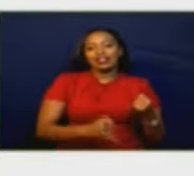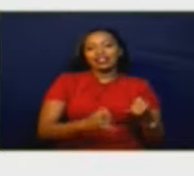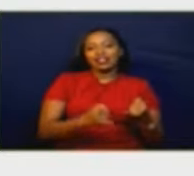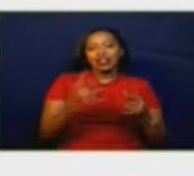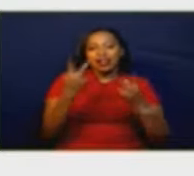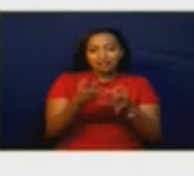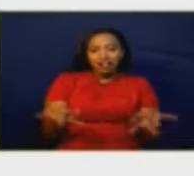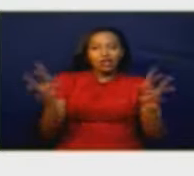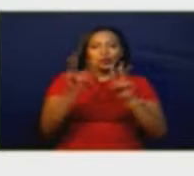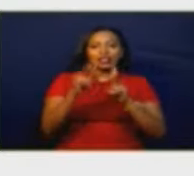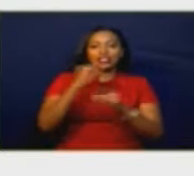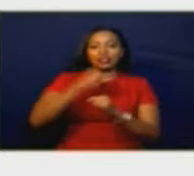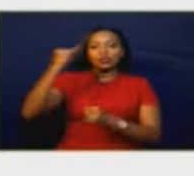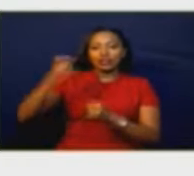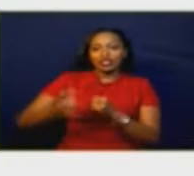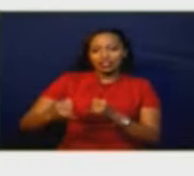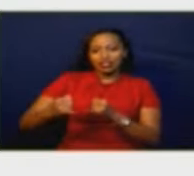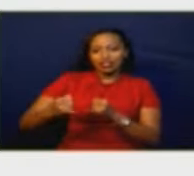na IRA.